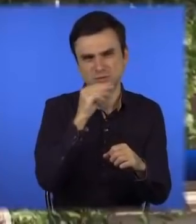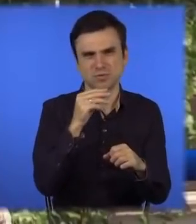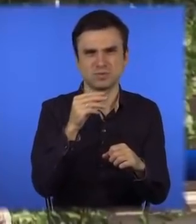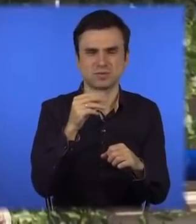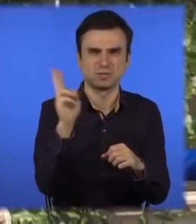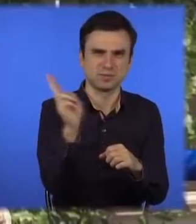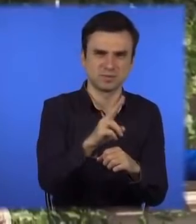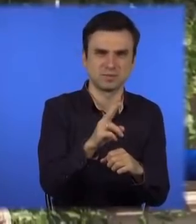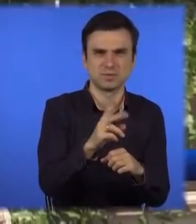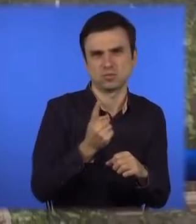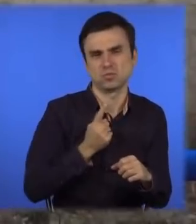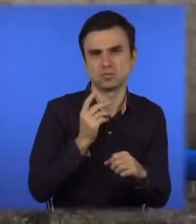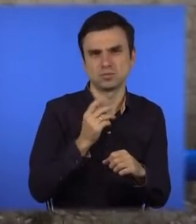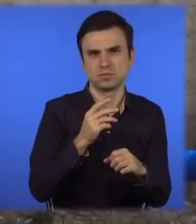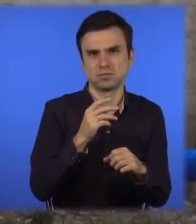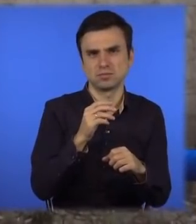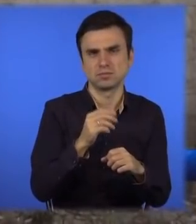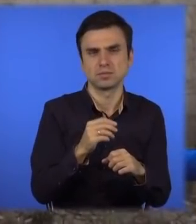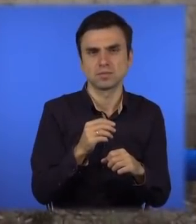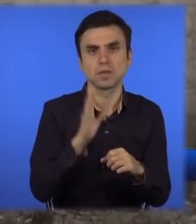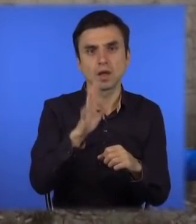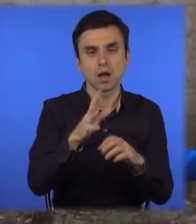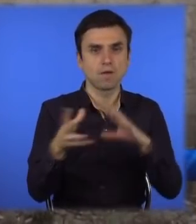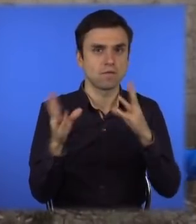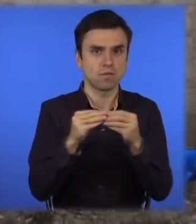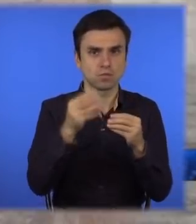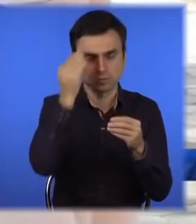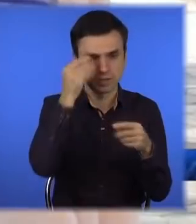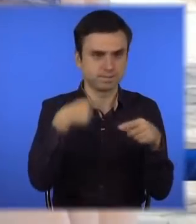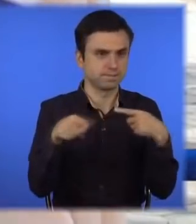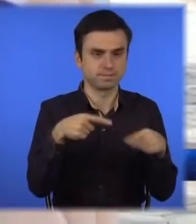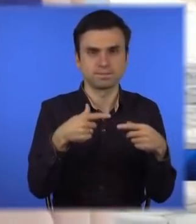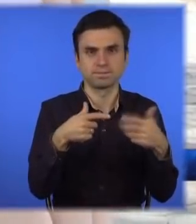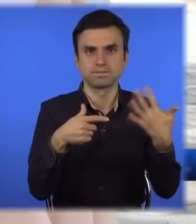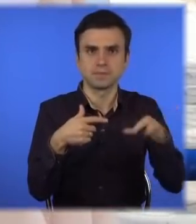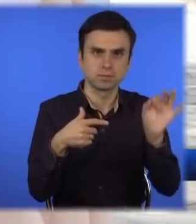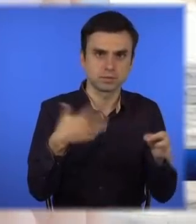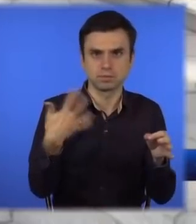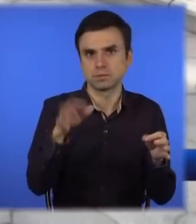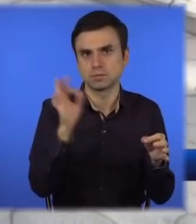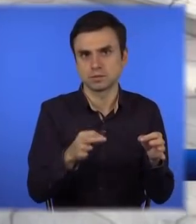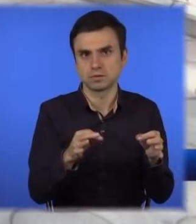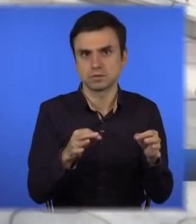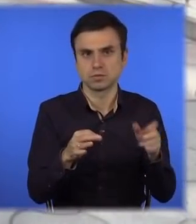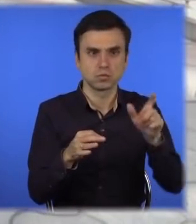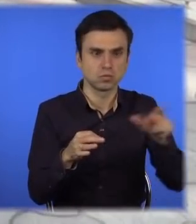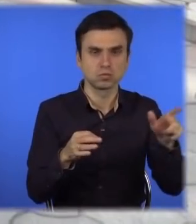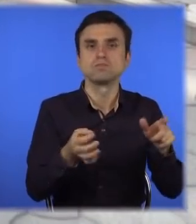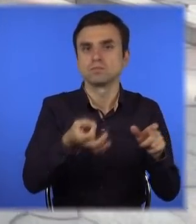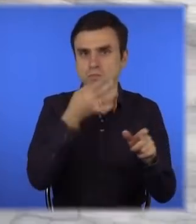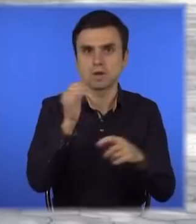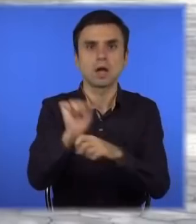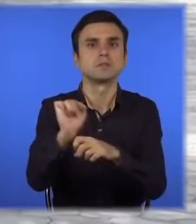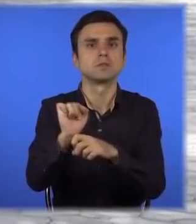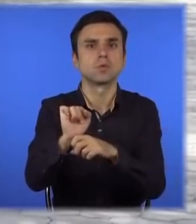на реконструкцію зупинки між жителями Сухої Балки розділилися настільки, що за допомогою люди звернулися до Покровської районної